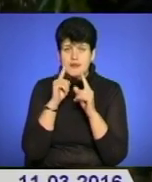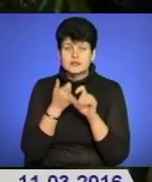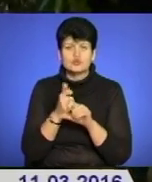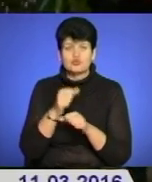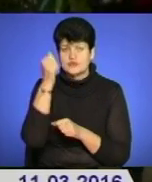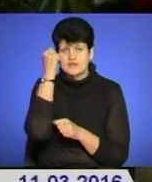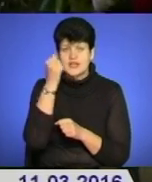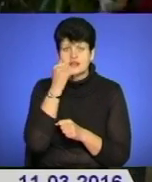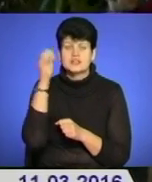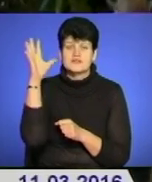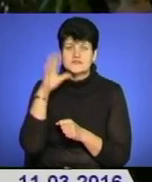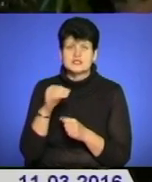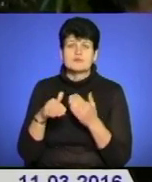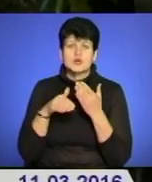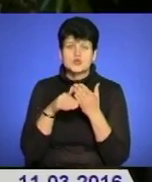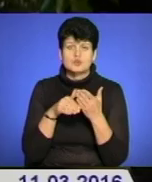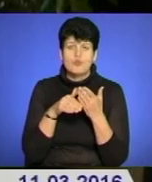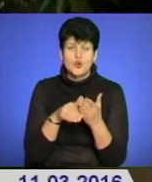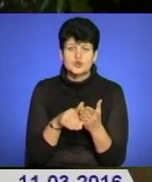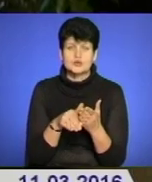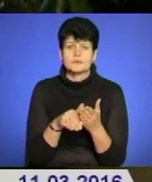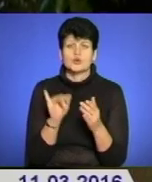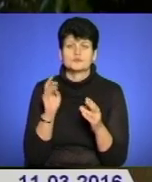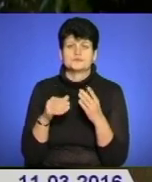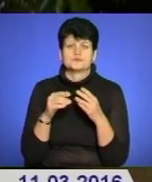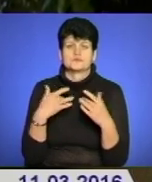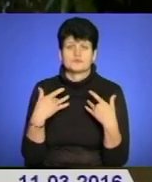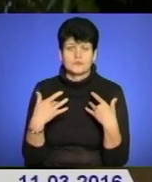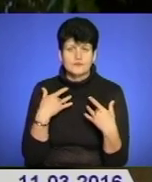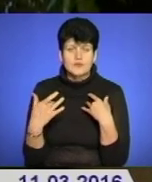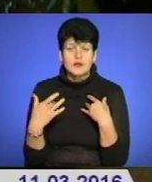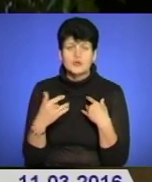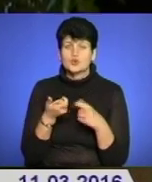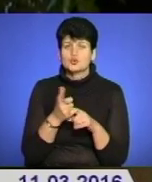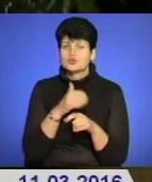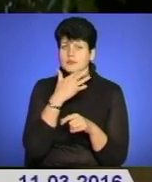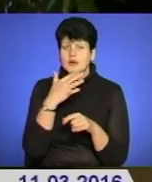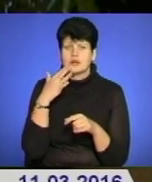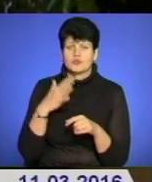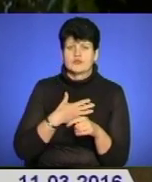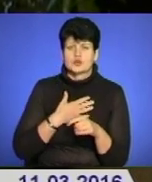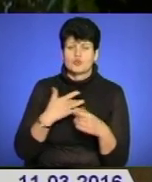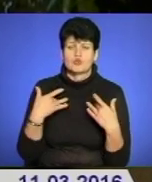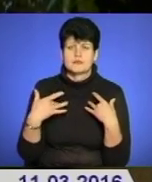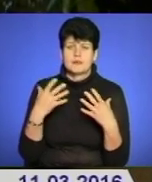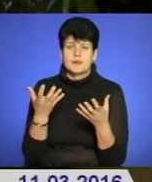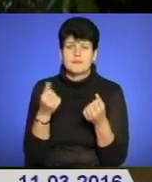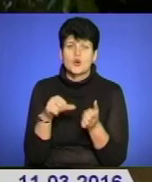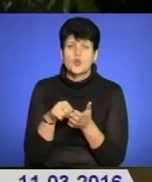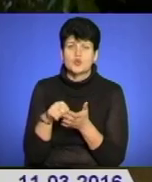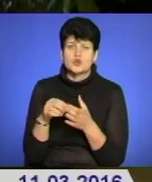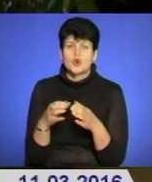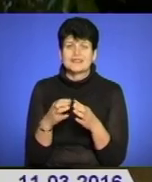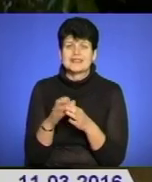вдячні всім спонсорам, які долучилися до нашого концерту. Дуже багато в нашому концерті беруть участь колективів